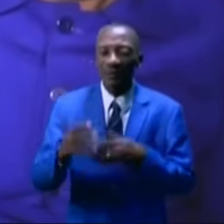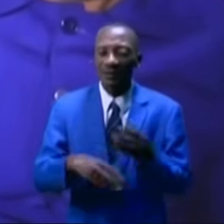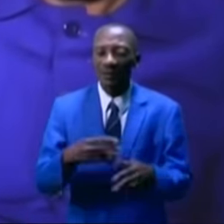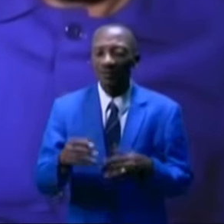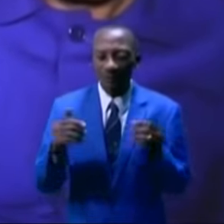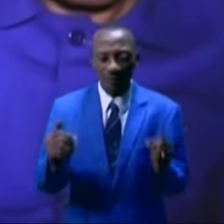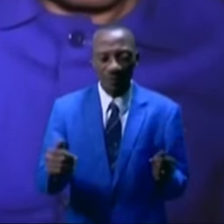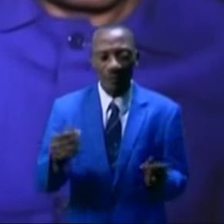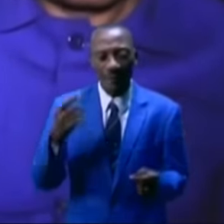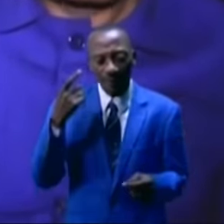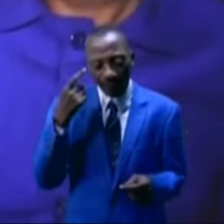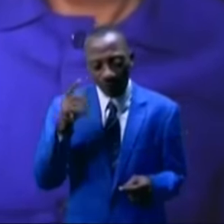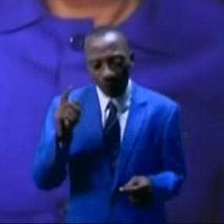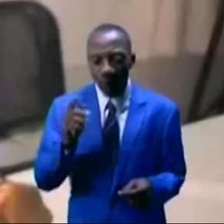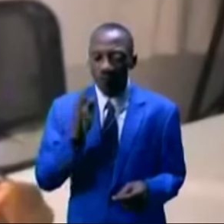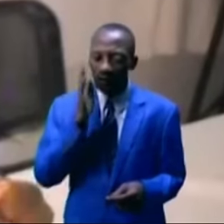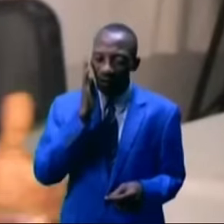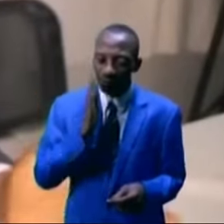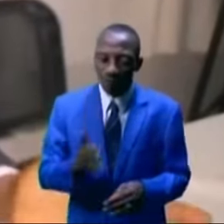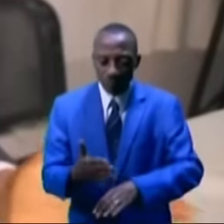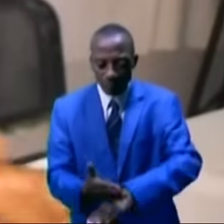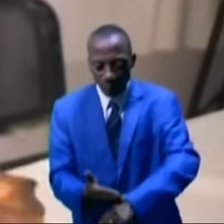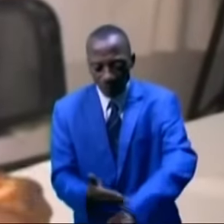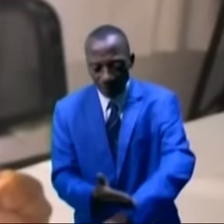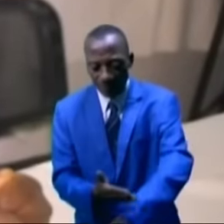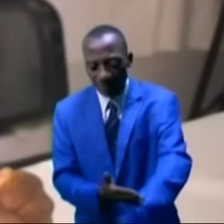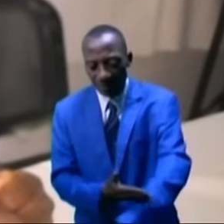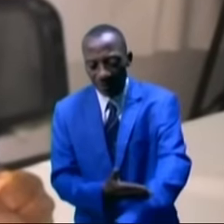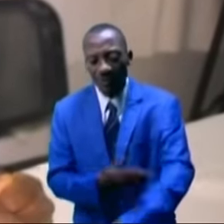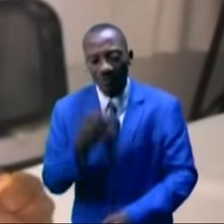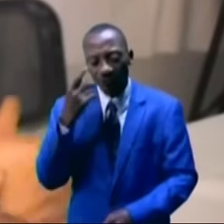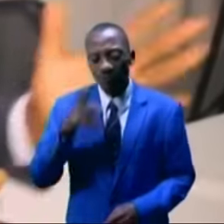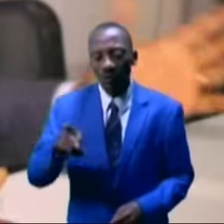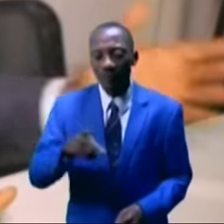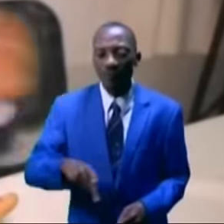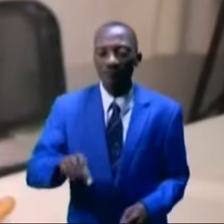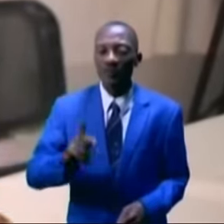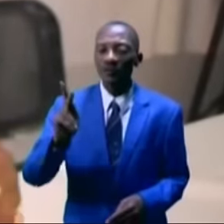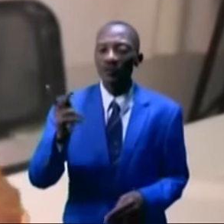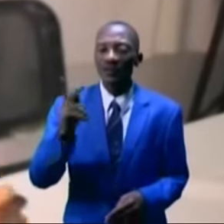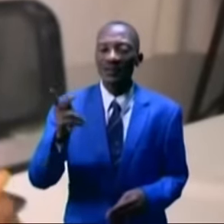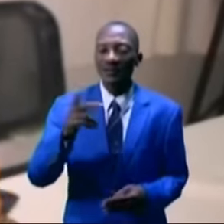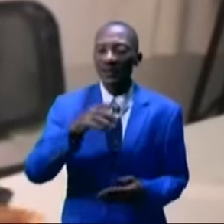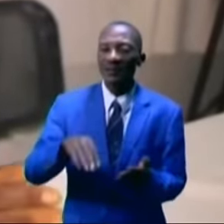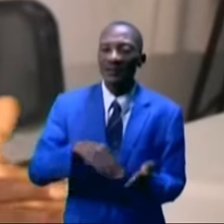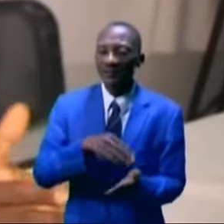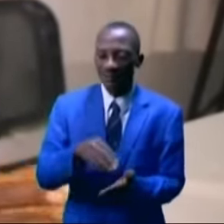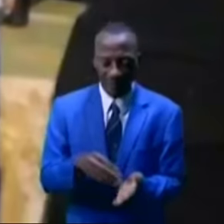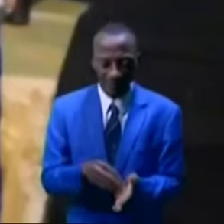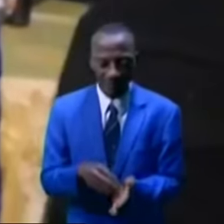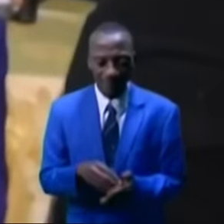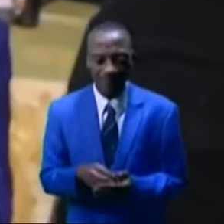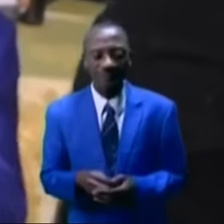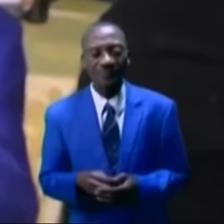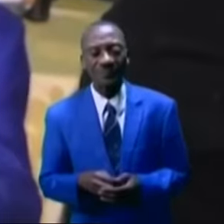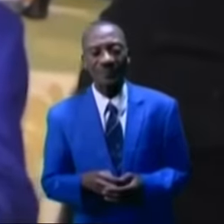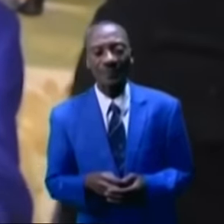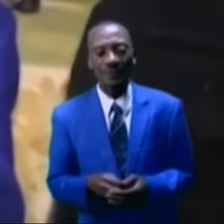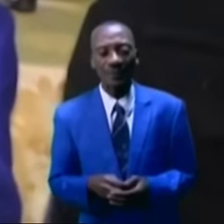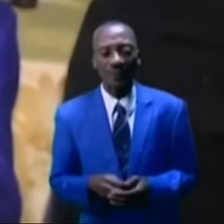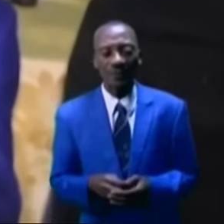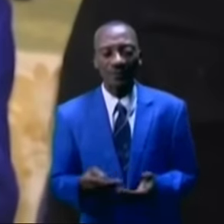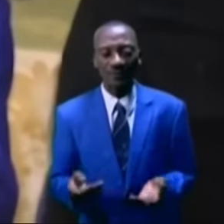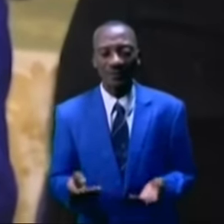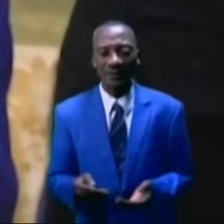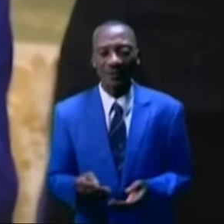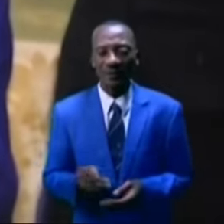de cette province. Joseph Moïse Kamboulou est le gouverneur de tous les fils et filles du Kassai central et les portes